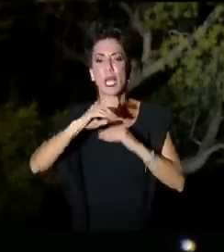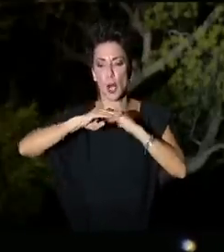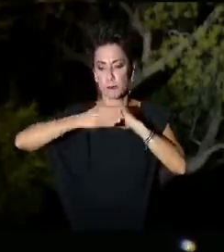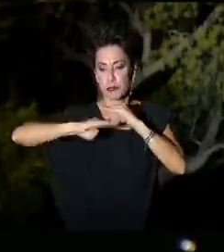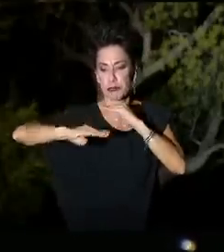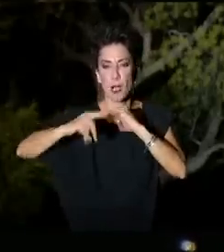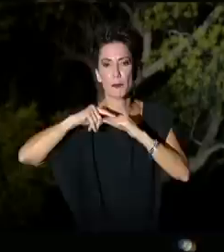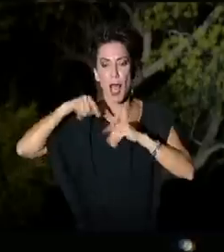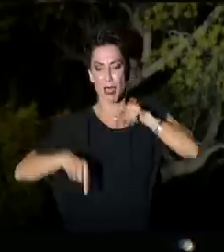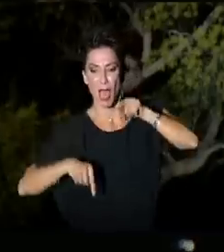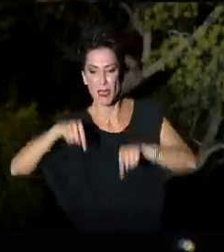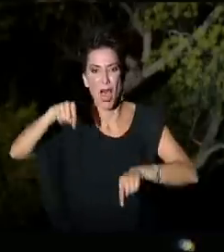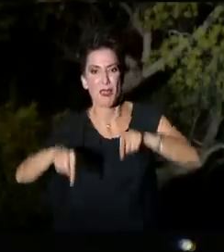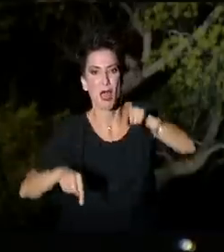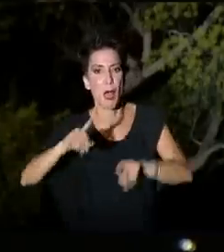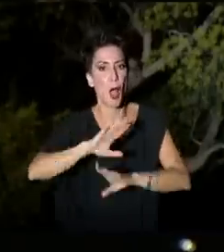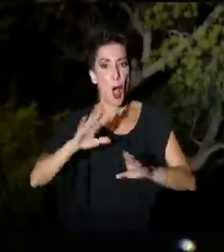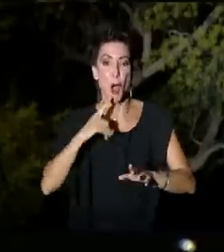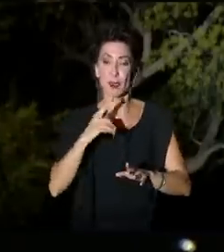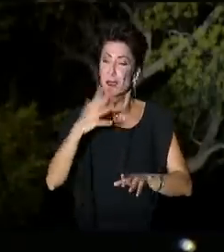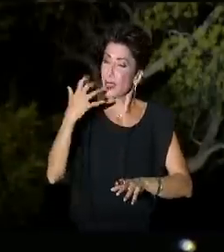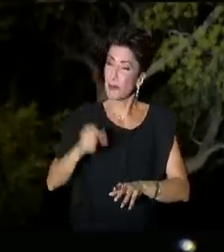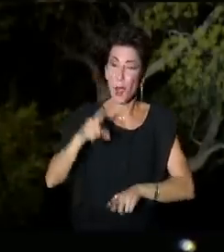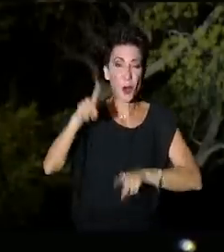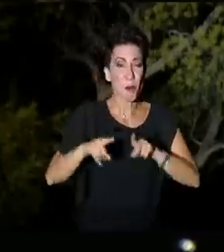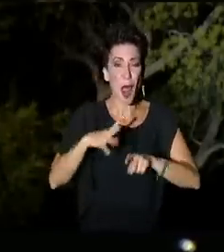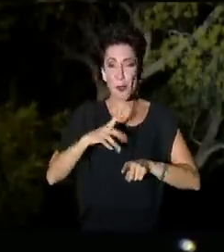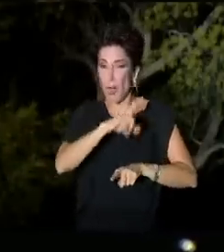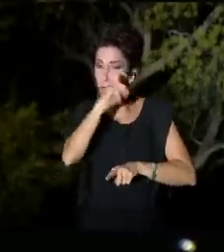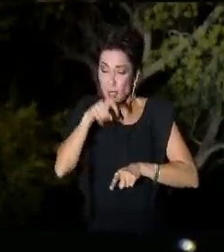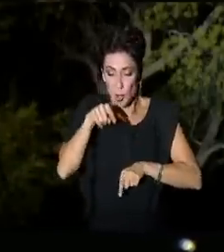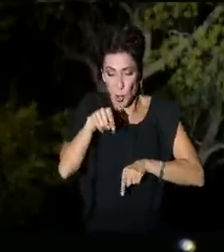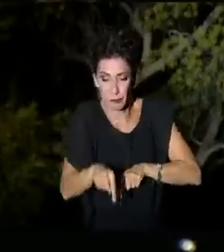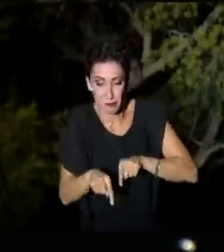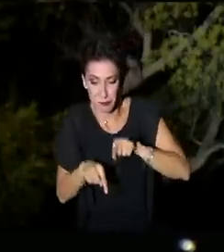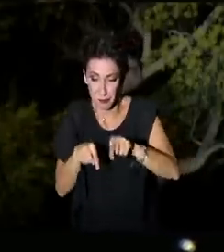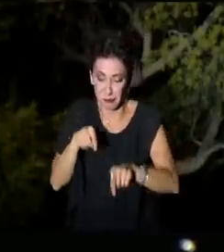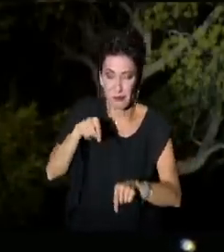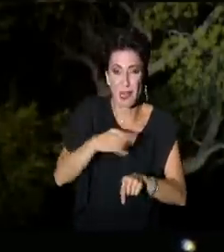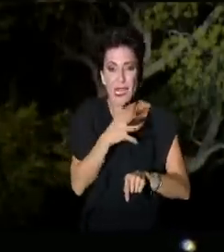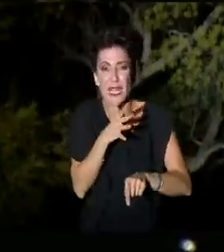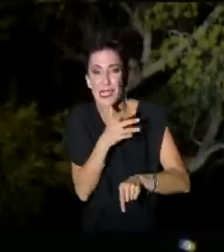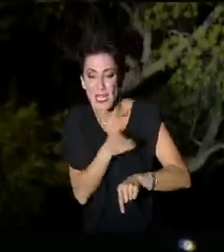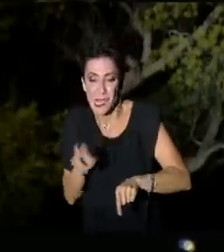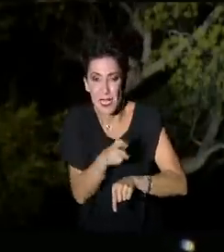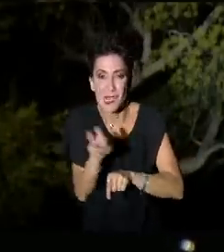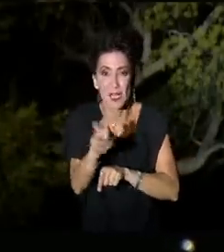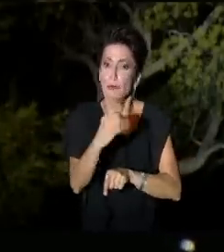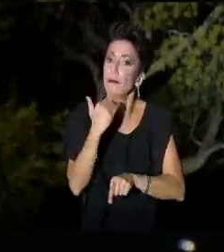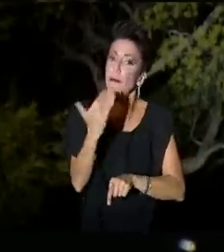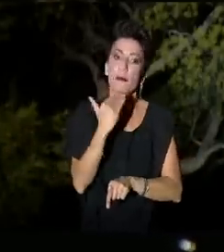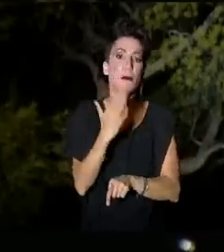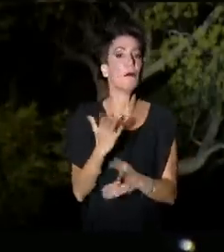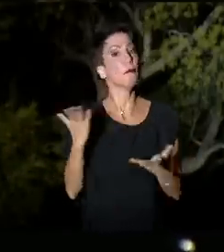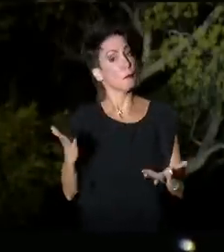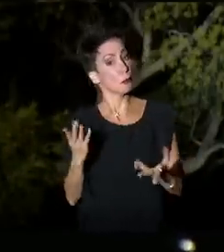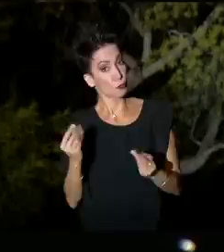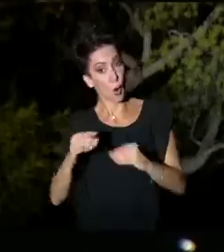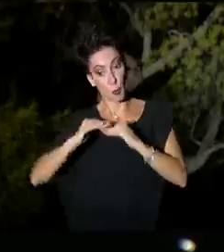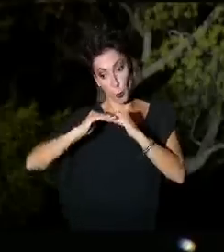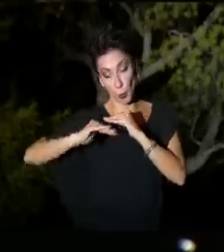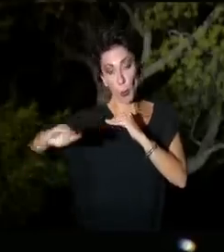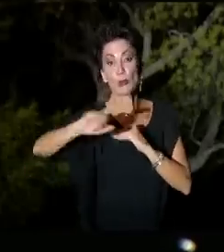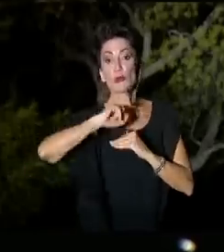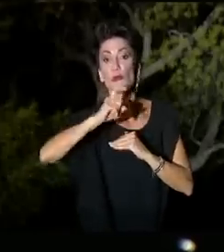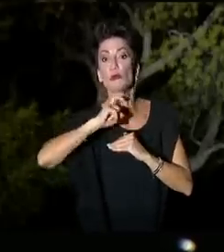μας με μειωμένη κινητικότητα. Είναι ένα έργο το οποίο θα παραδοθεί σε